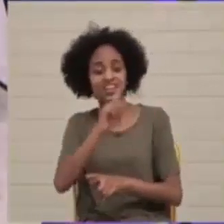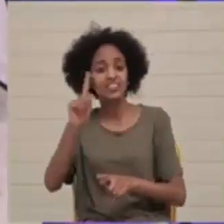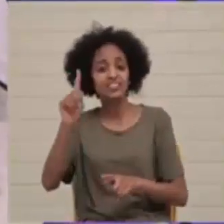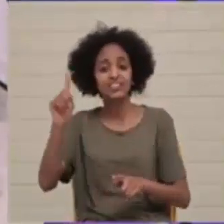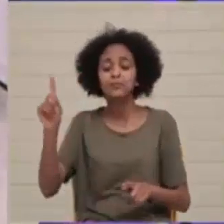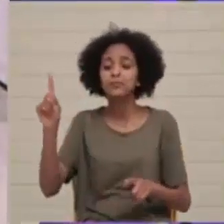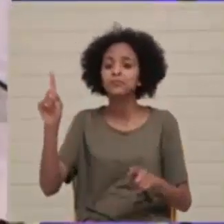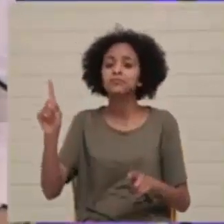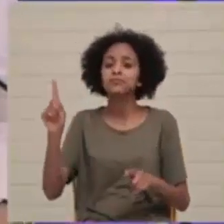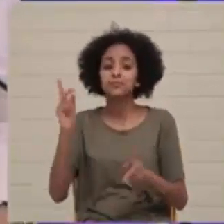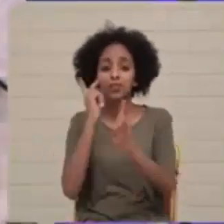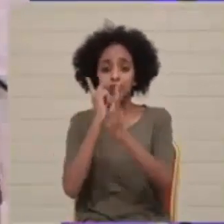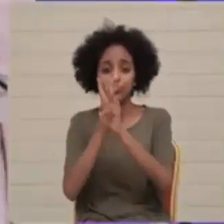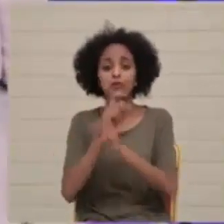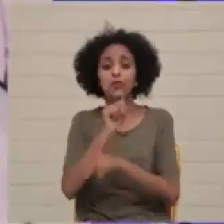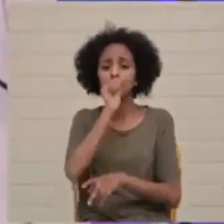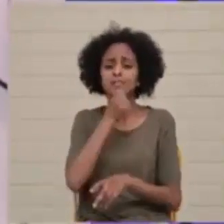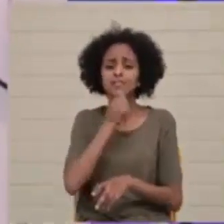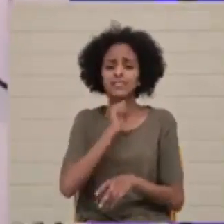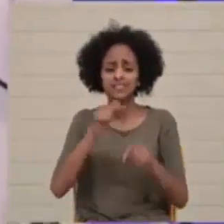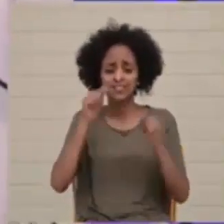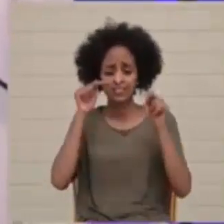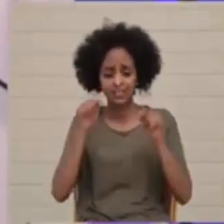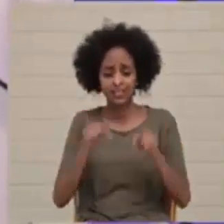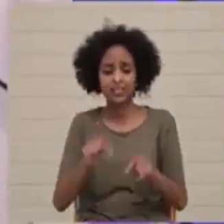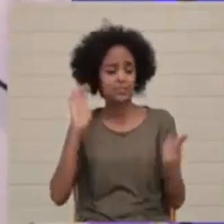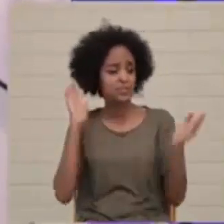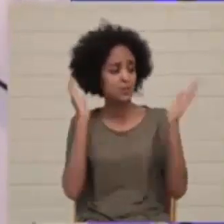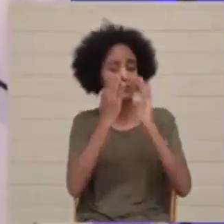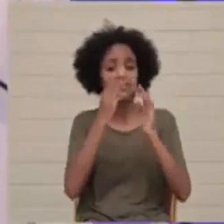አትቁረጥ ጠብቀው በትዕግስት ዘንበል እስኪል